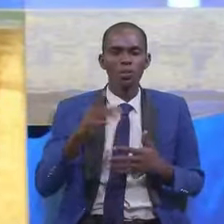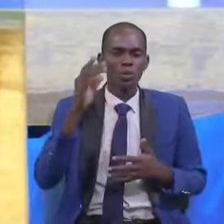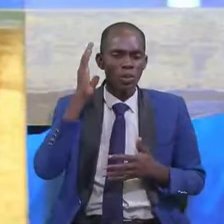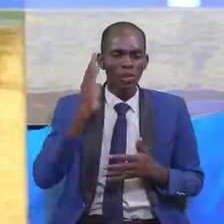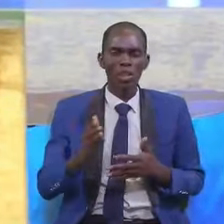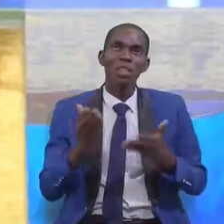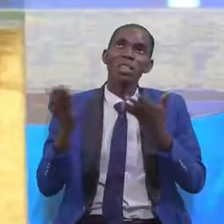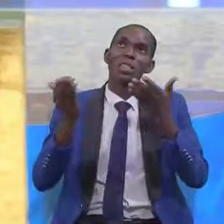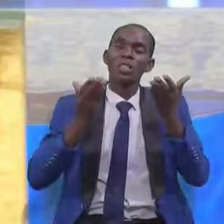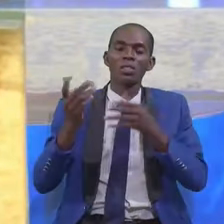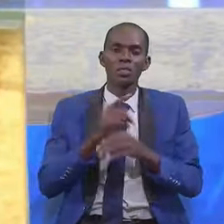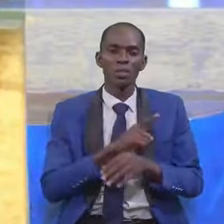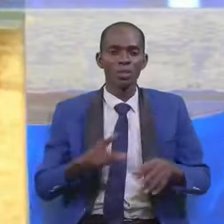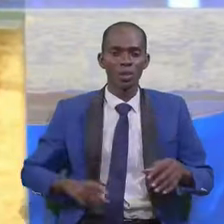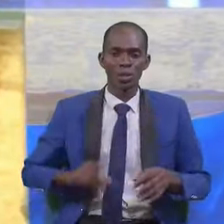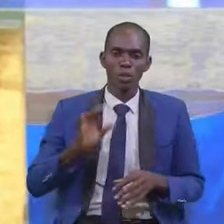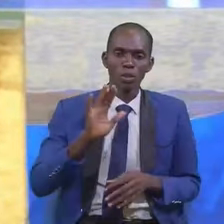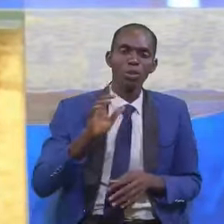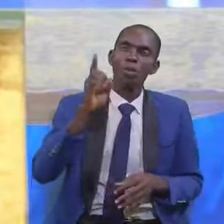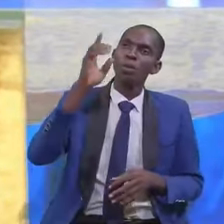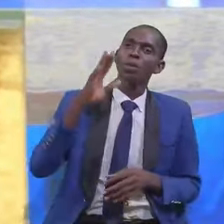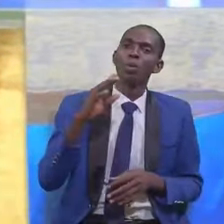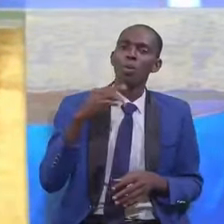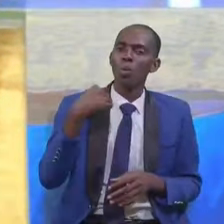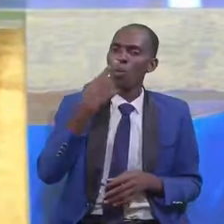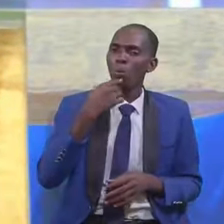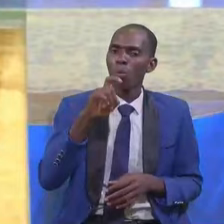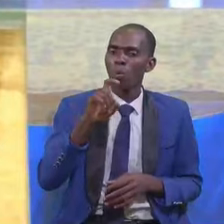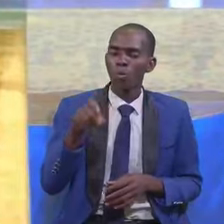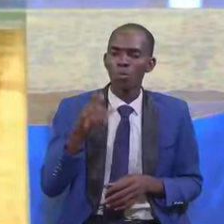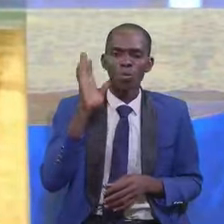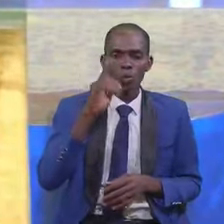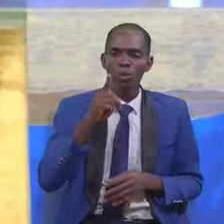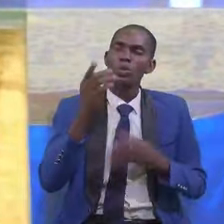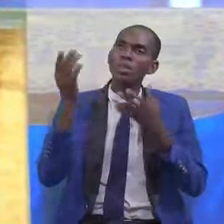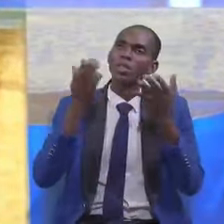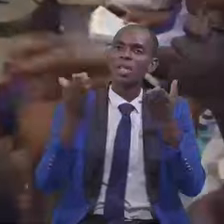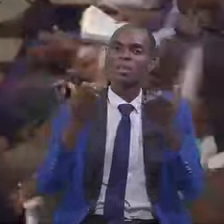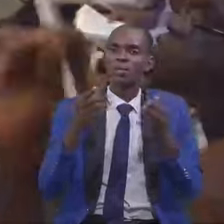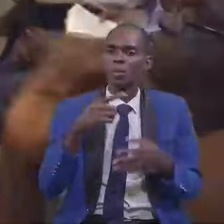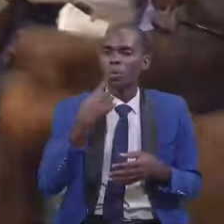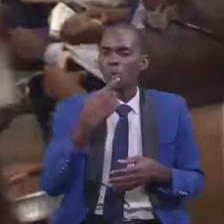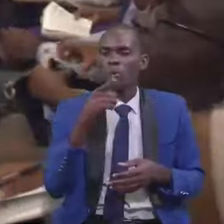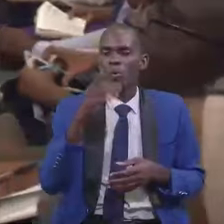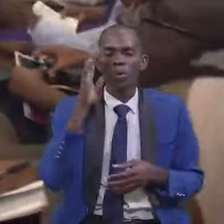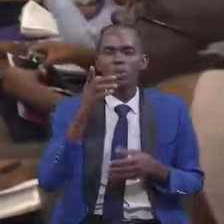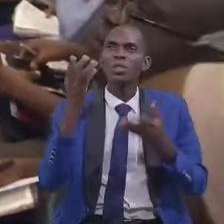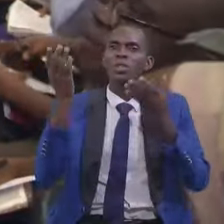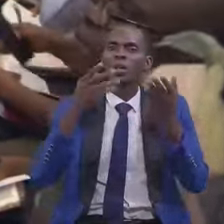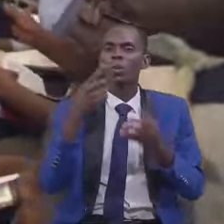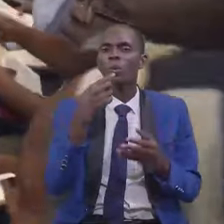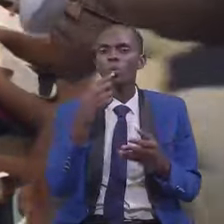Dieu. Qui allez-vous servir? Je servirai l'Éternel, mon Dieu. Qui est-ce que vous servez? C'est la prescription, c'est